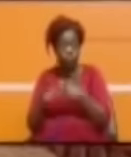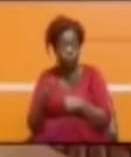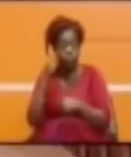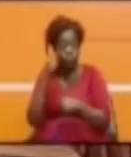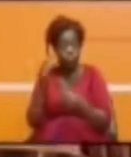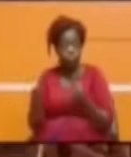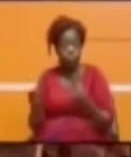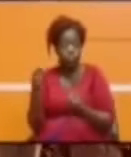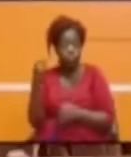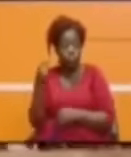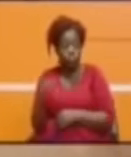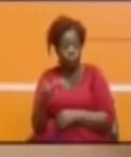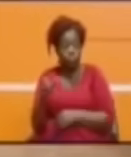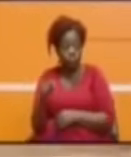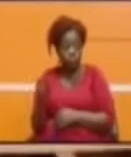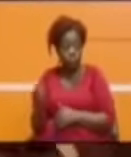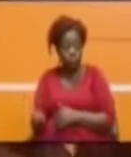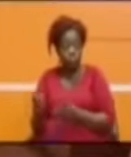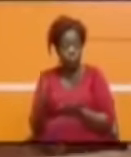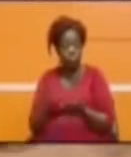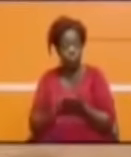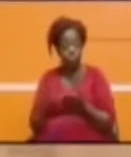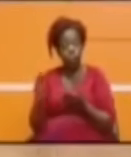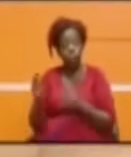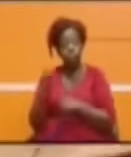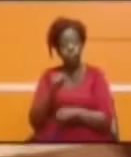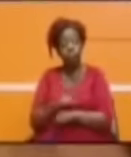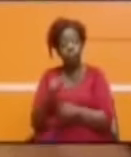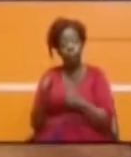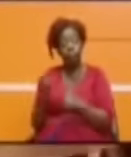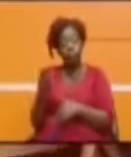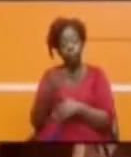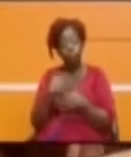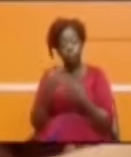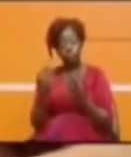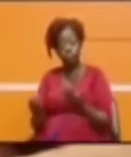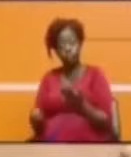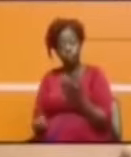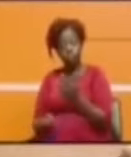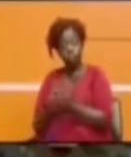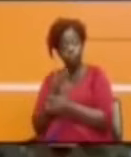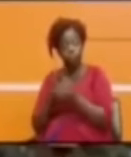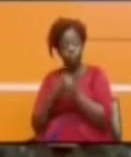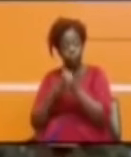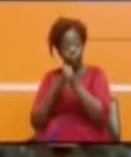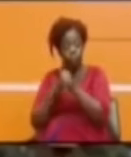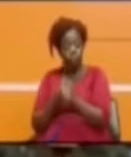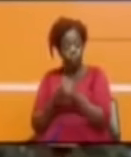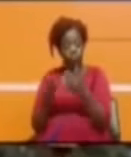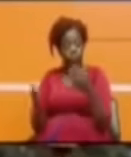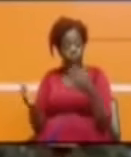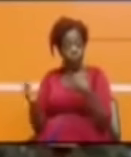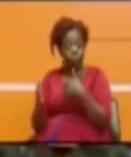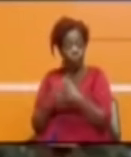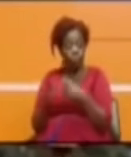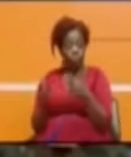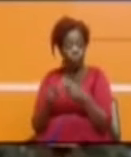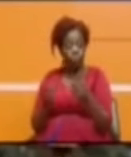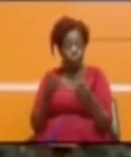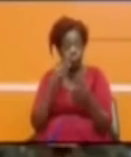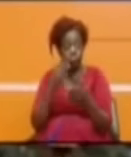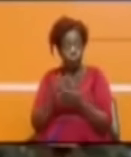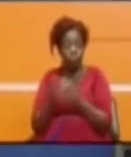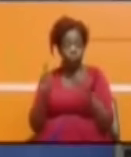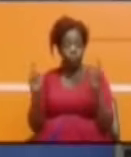bituuka n'omutindo. E Masaka waliwo amasomero agawadde gatatuukiriza bisaanyizo ekiviiriddeko abakulembeze okugaggala nga gano kuliko erya Good